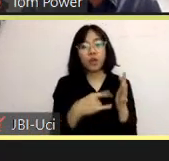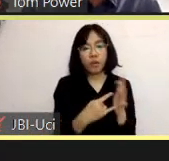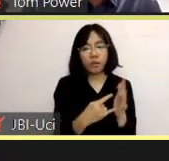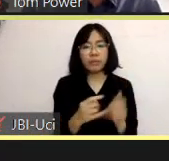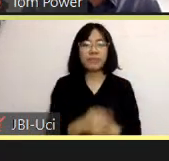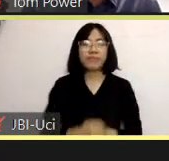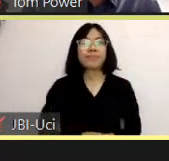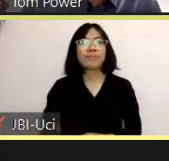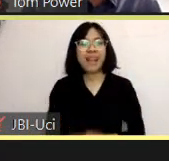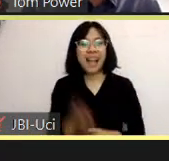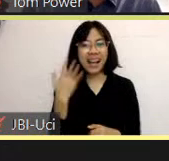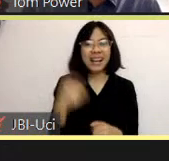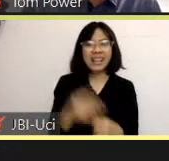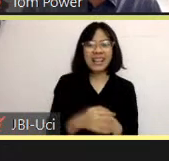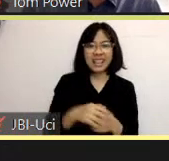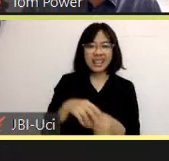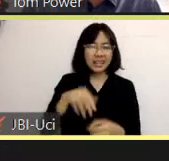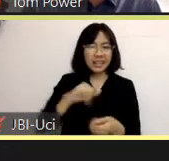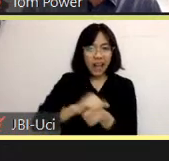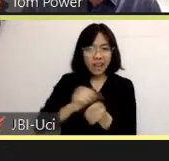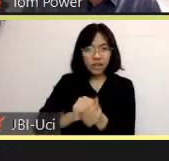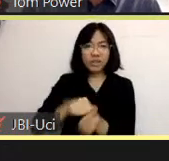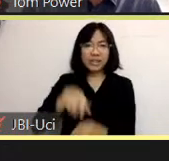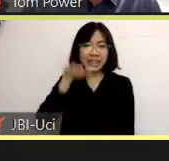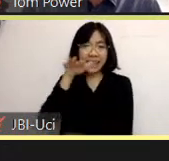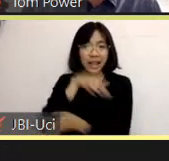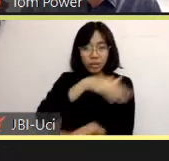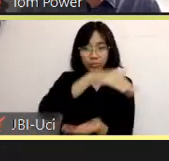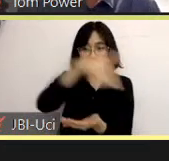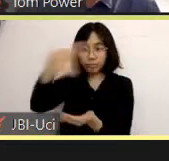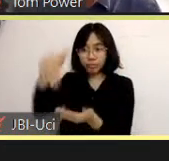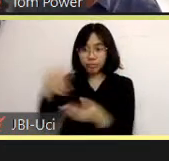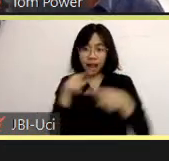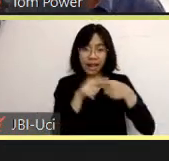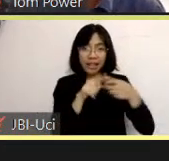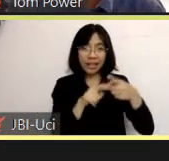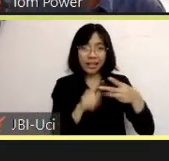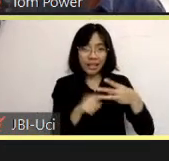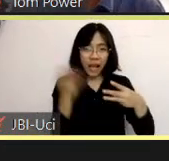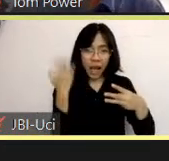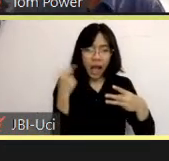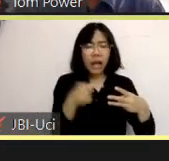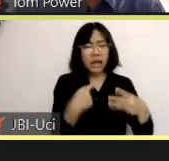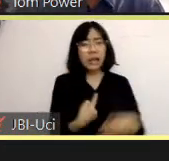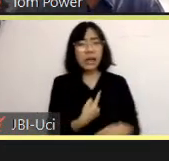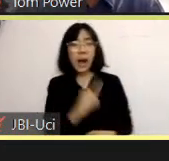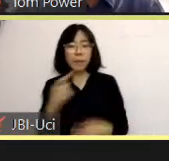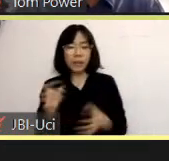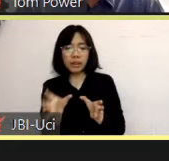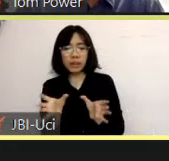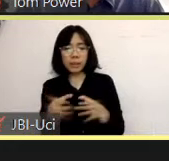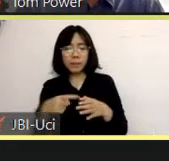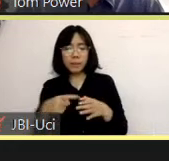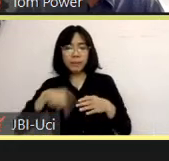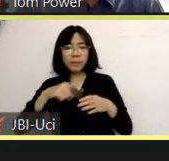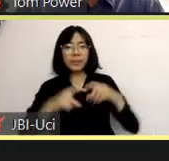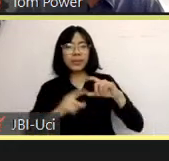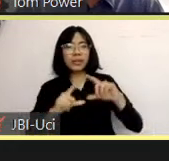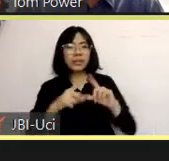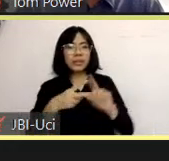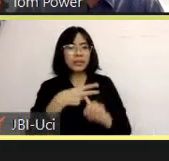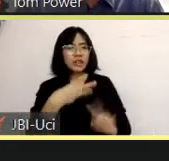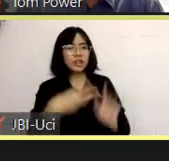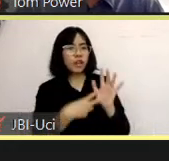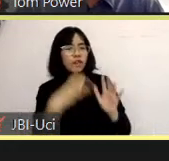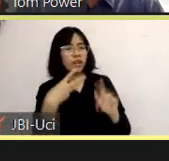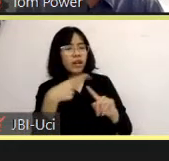tadi sebetulnya melengkapi apa yang menjadi kekhawatiran kami dan pernah kami tuliskan dalam laporan situasi